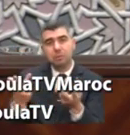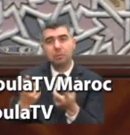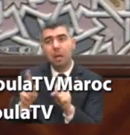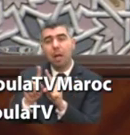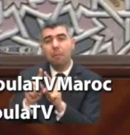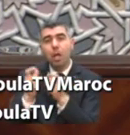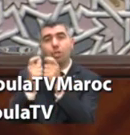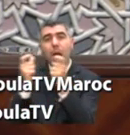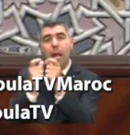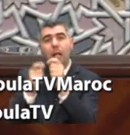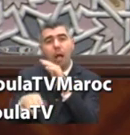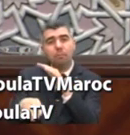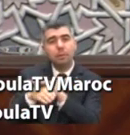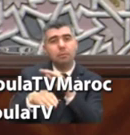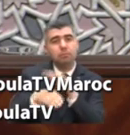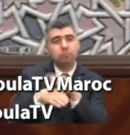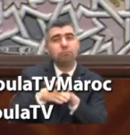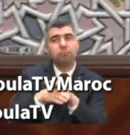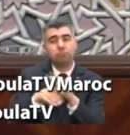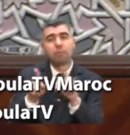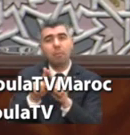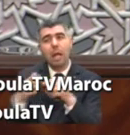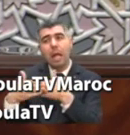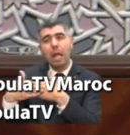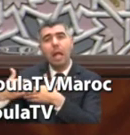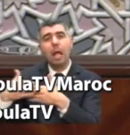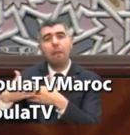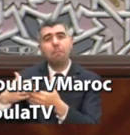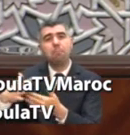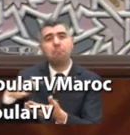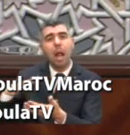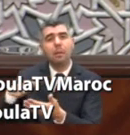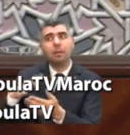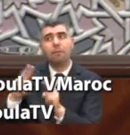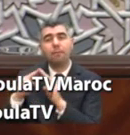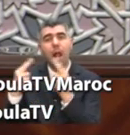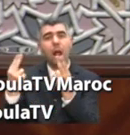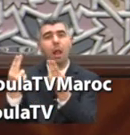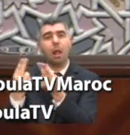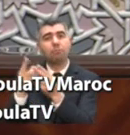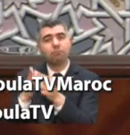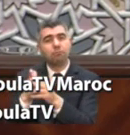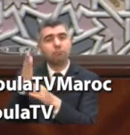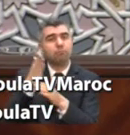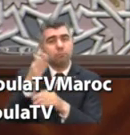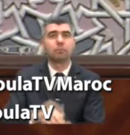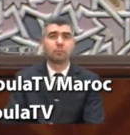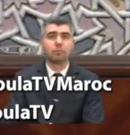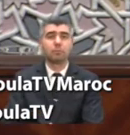الشركات الصناعية المتعددة الجنسيات إلى دول الجوار. سيد الوزير، يجب أخذ تدابير جديدة